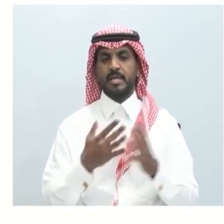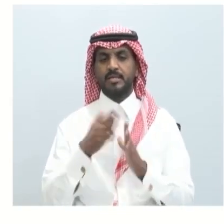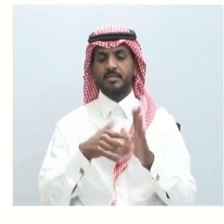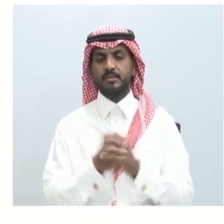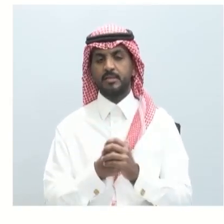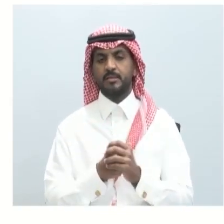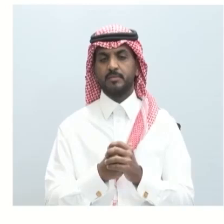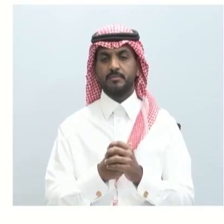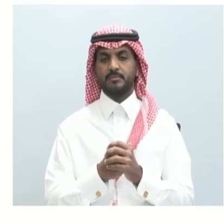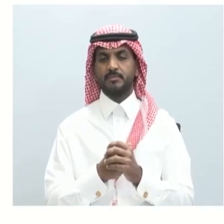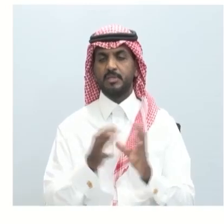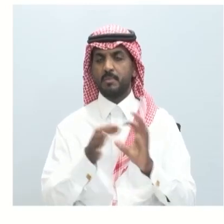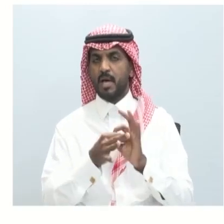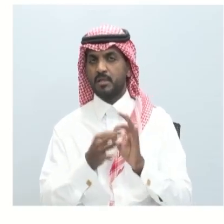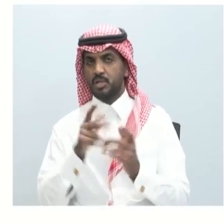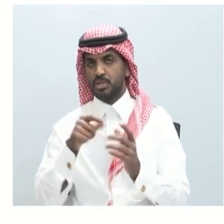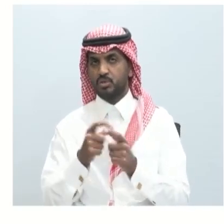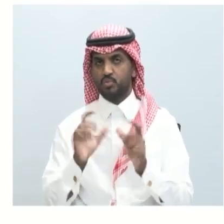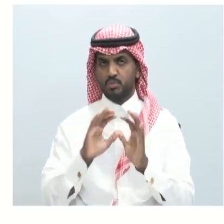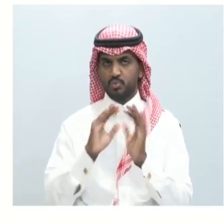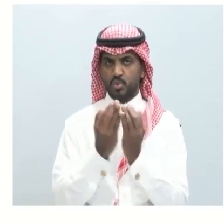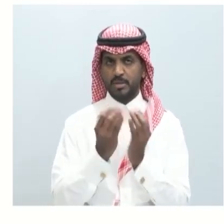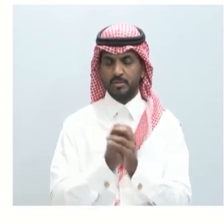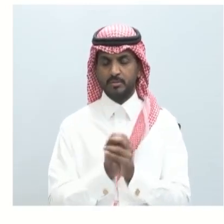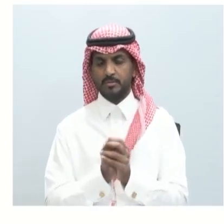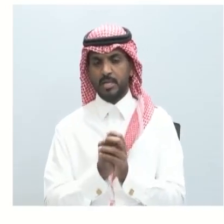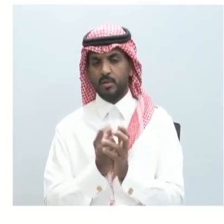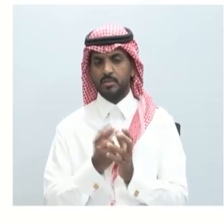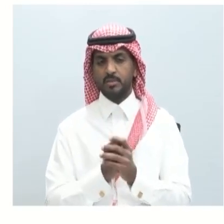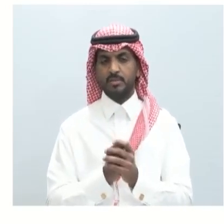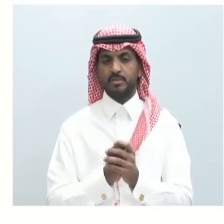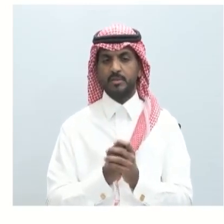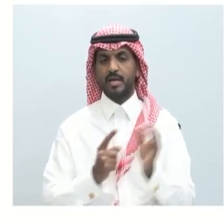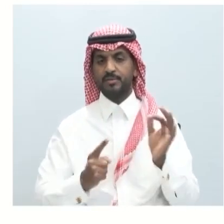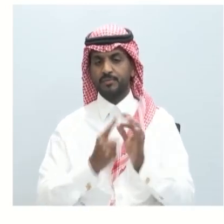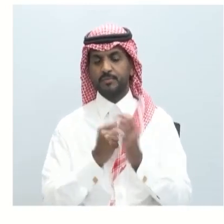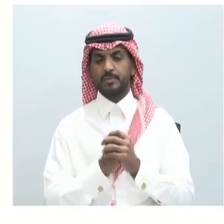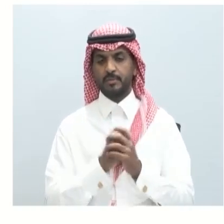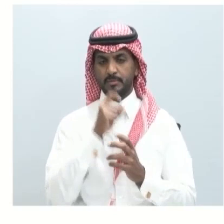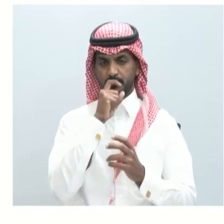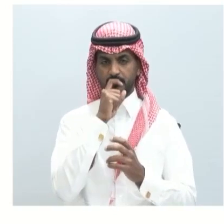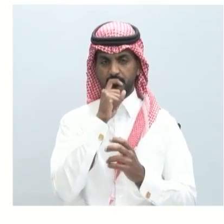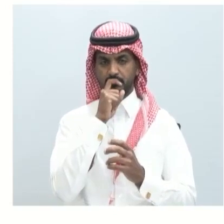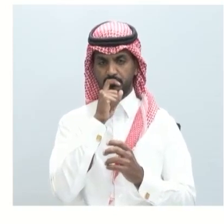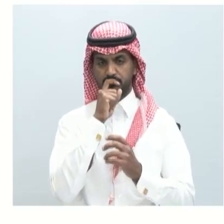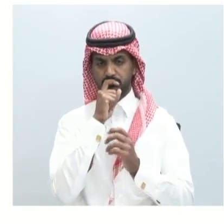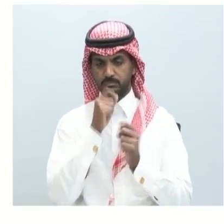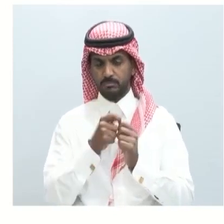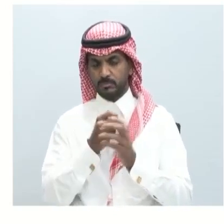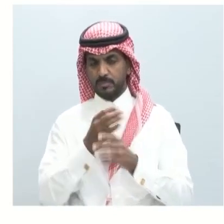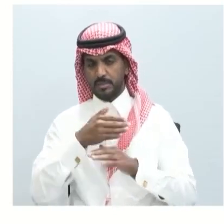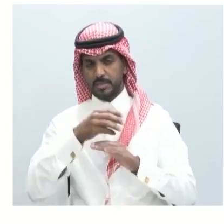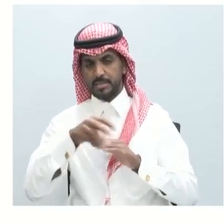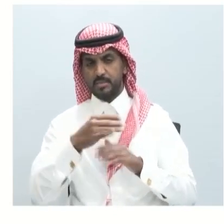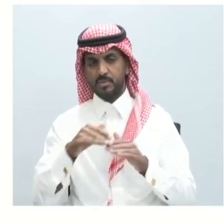لدرس ارتباط الجينات والمجموعات الكروموسوميه نهدف لان تلخص وتلخص كيف يؤدي الانقسام المنصف